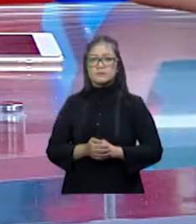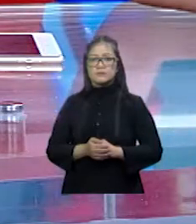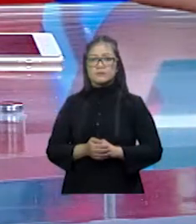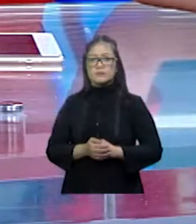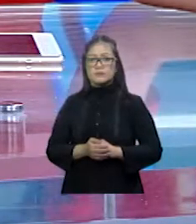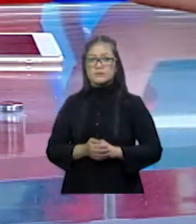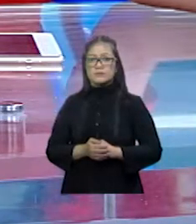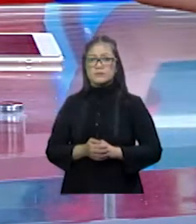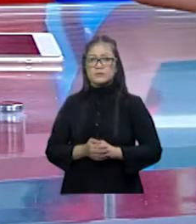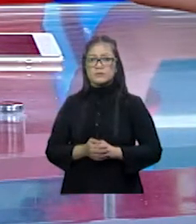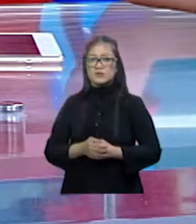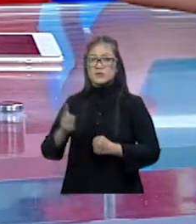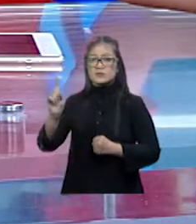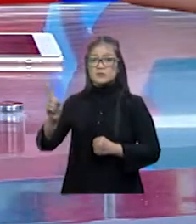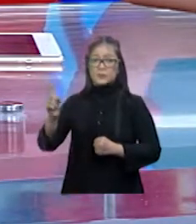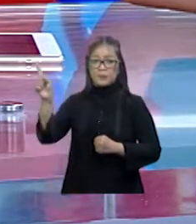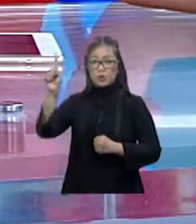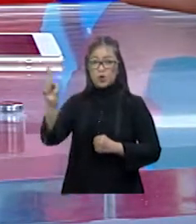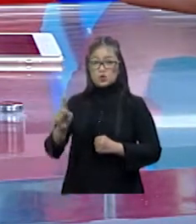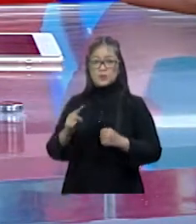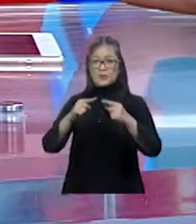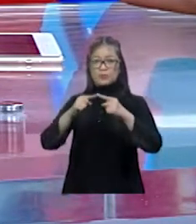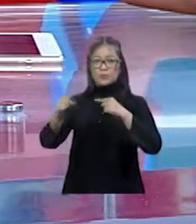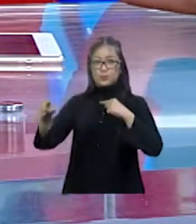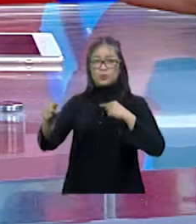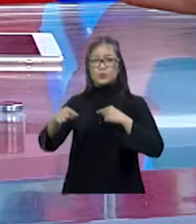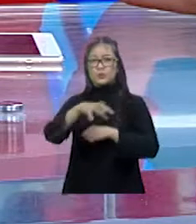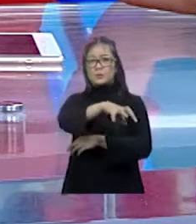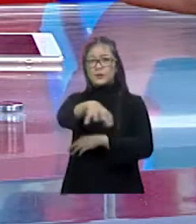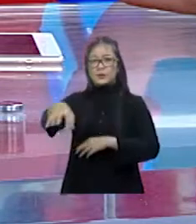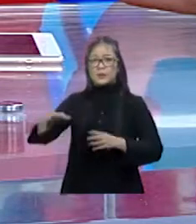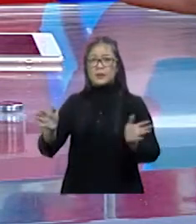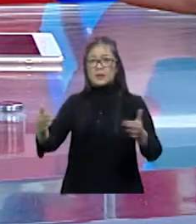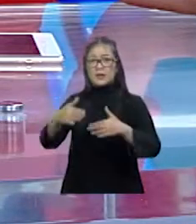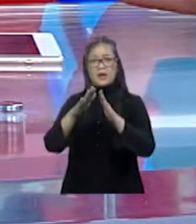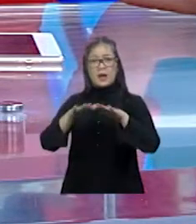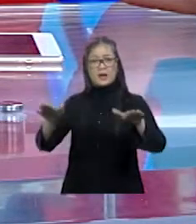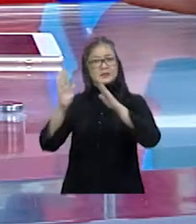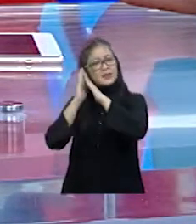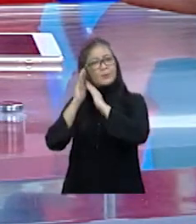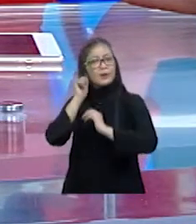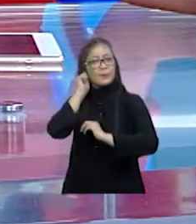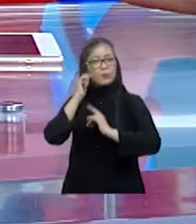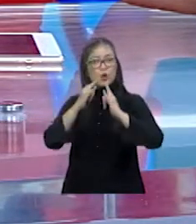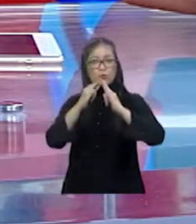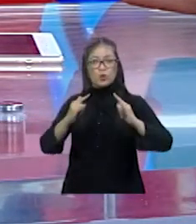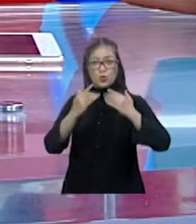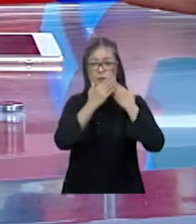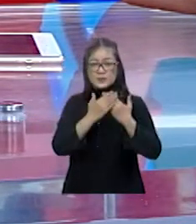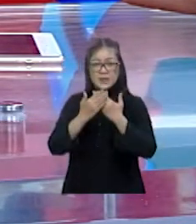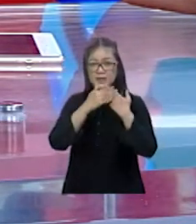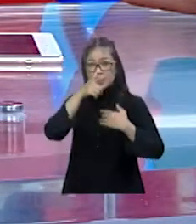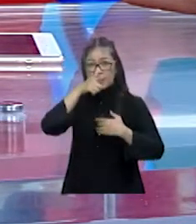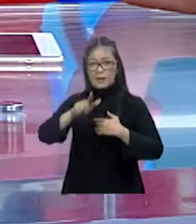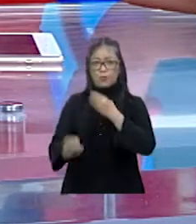Kita mulai informasi pertama, pemirsa. Diduga korsleting listrik, sejumlah ruangan asrama putri Pondok Pesantren di Pringsewu, Lampung terbakar. Kebakaran membuat panik